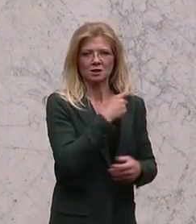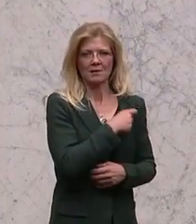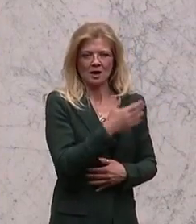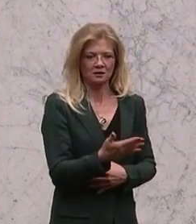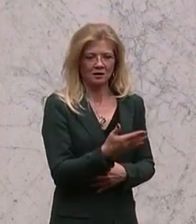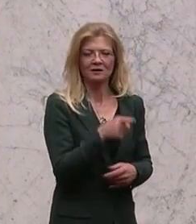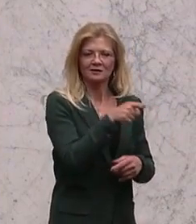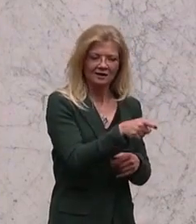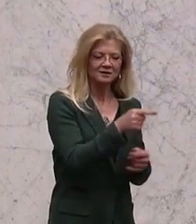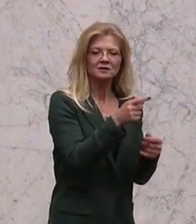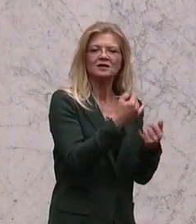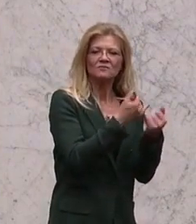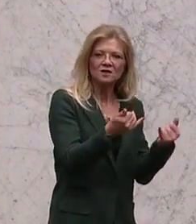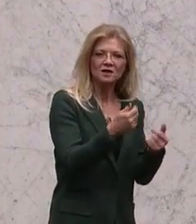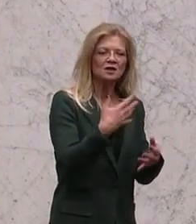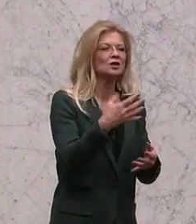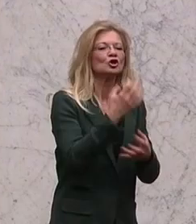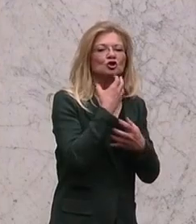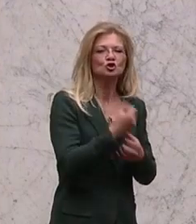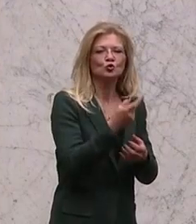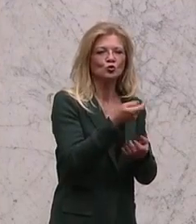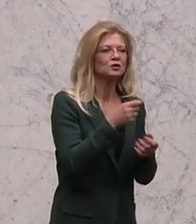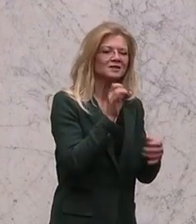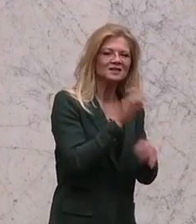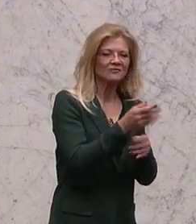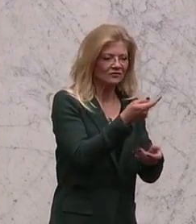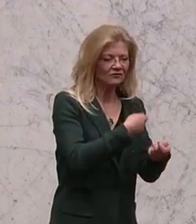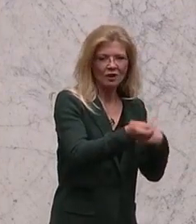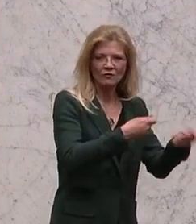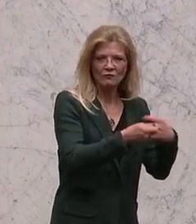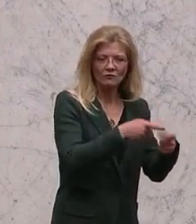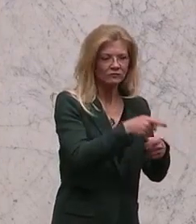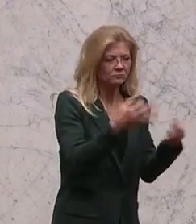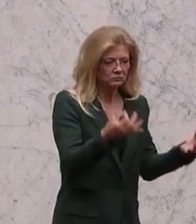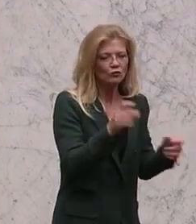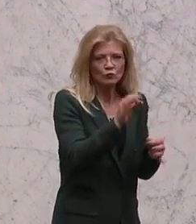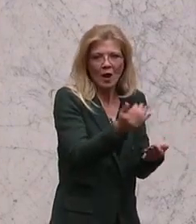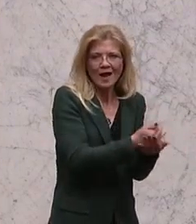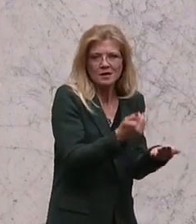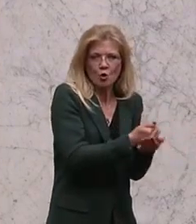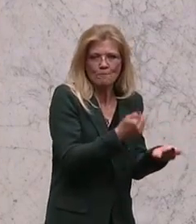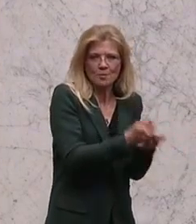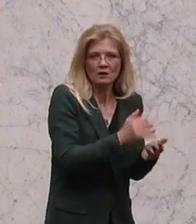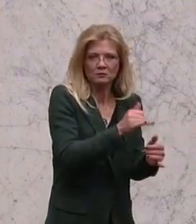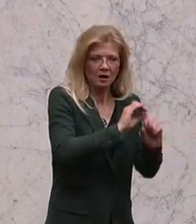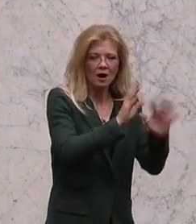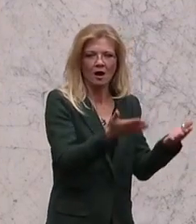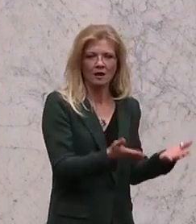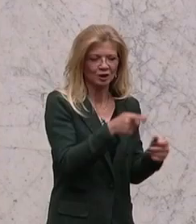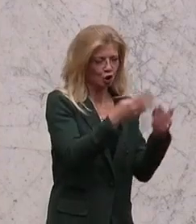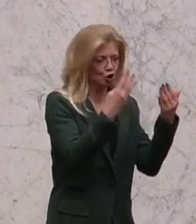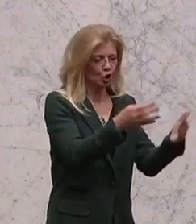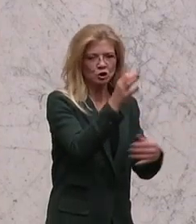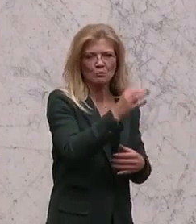von Einkommen ausgerichtet ist. In dem Bereich wird es wahrscheinlich zu mehr als 90% der Fall sein,